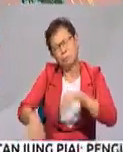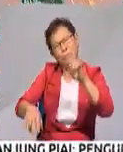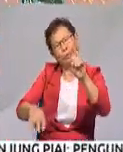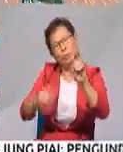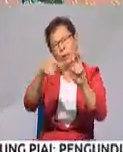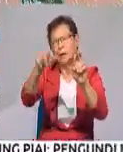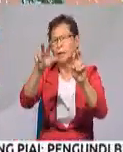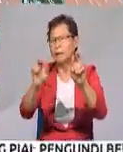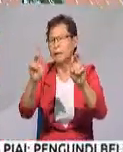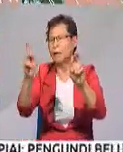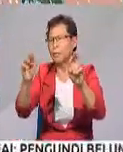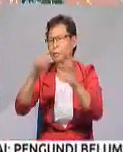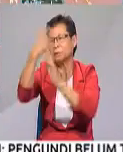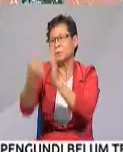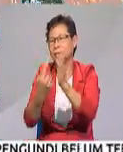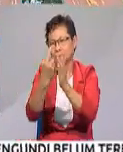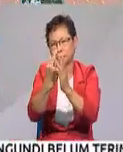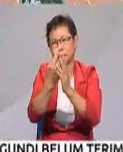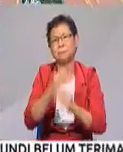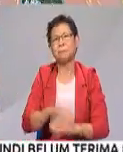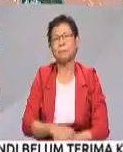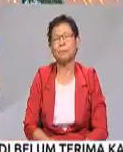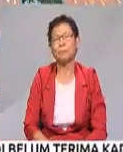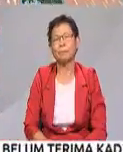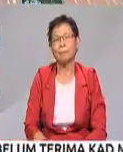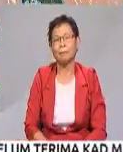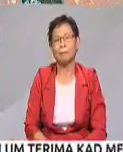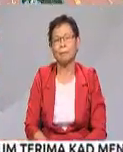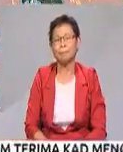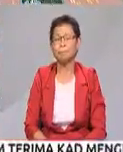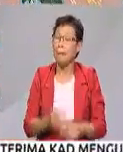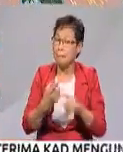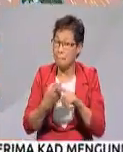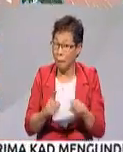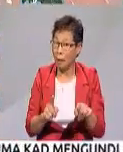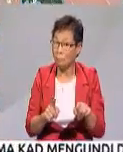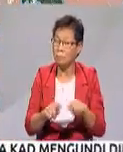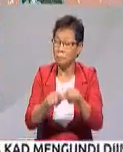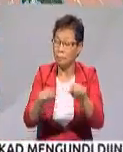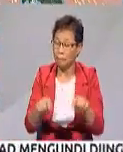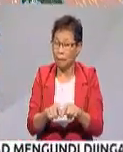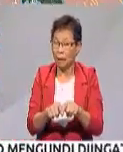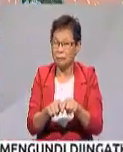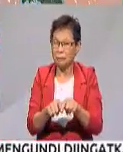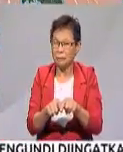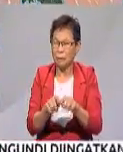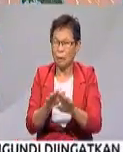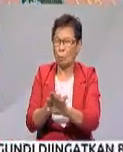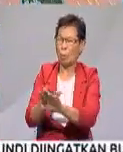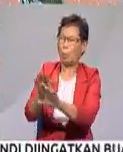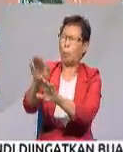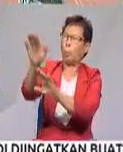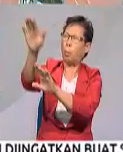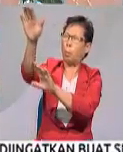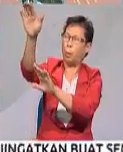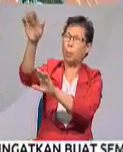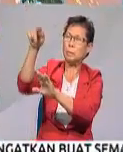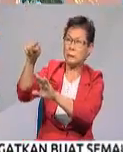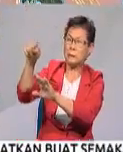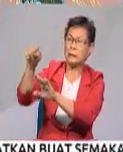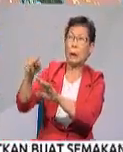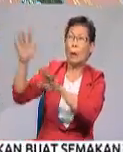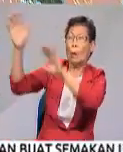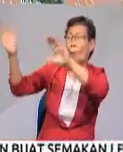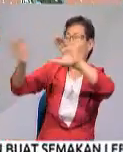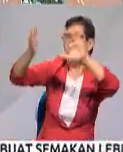hingga 30 km sejam. Namun demikian, di kawasan latitud yang semakin tinggi ketika ini, angin masih